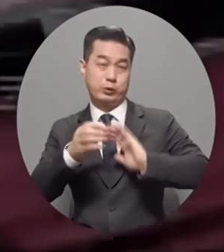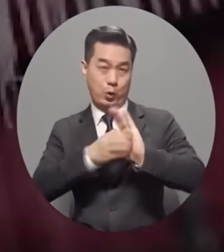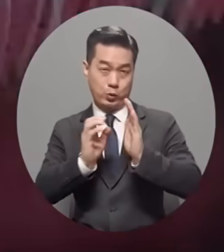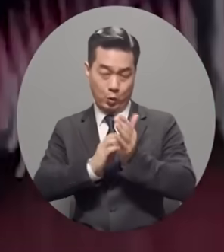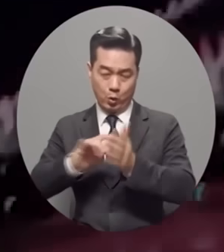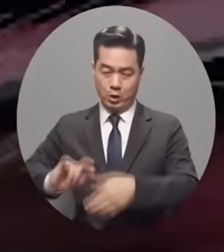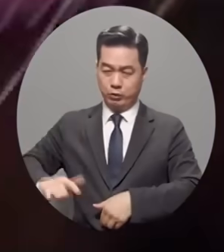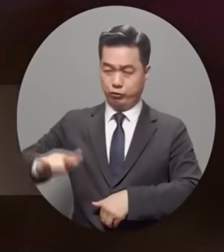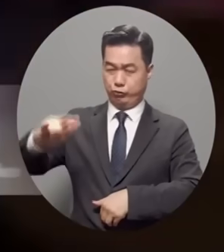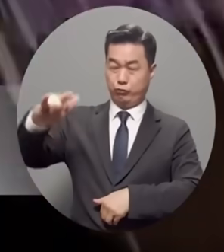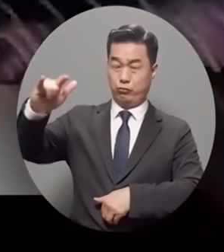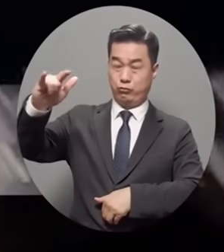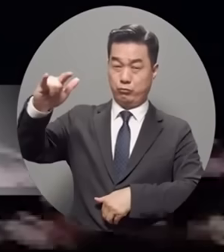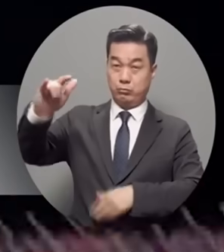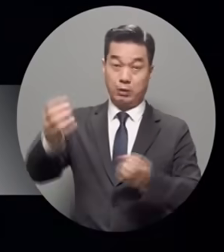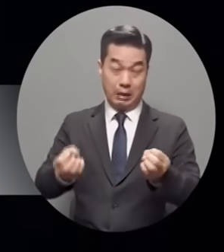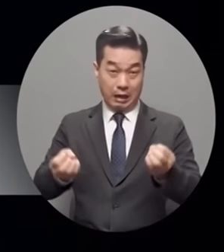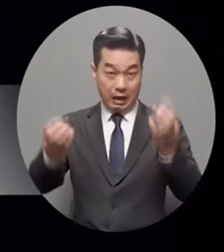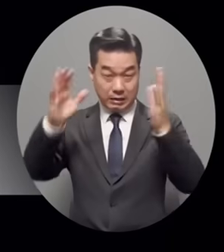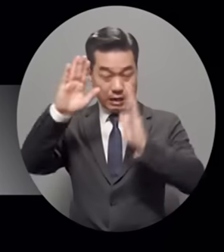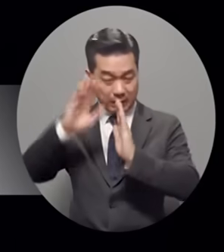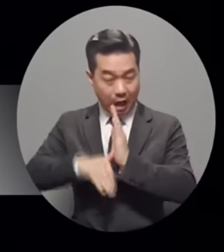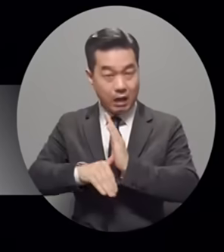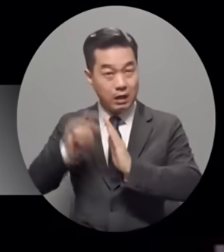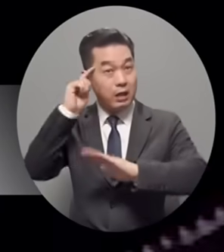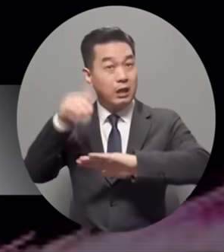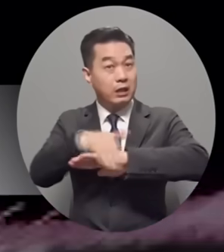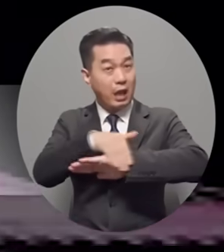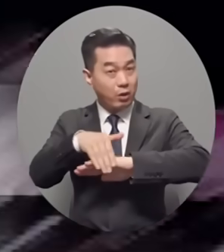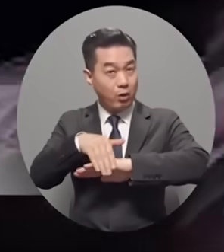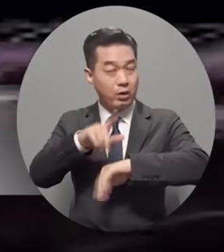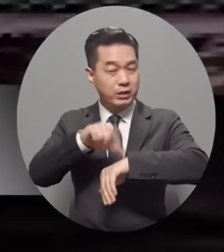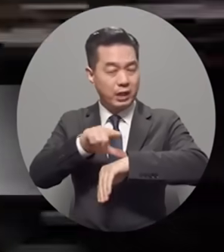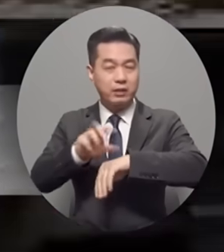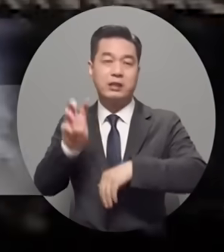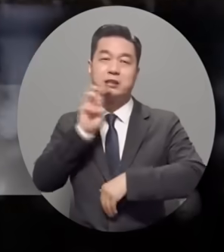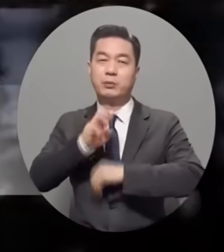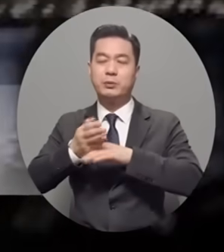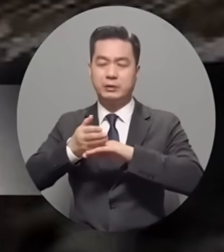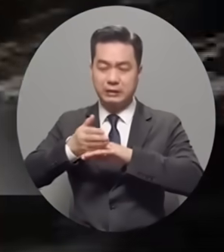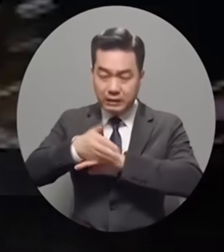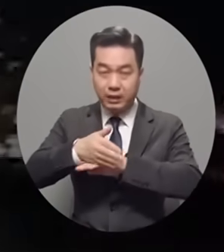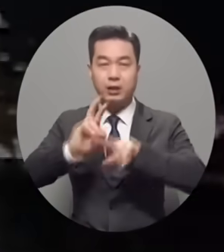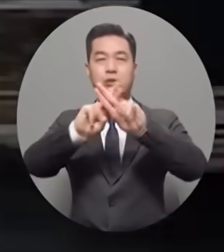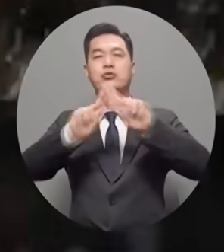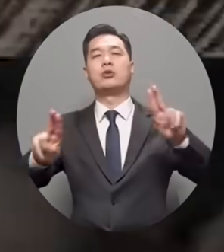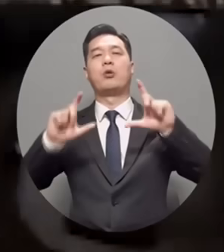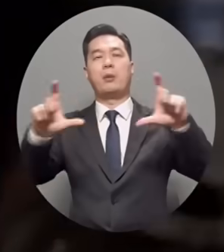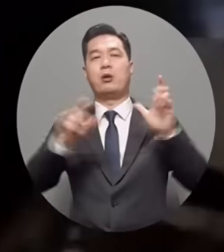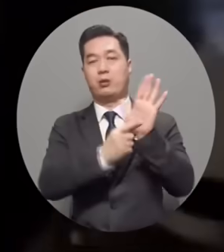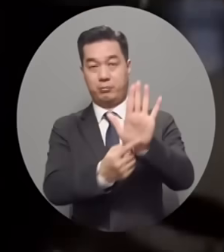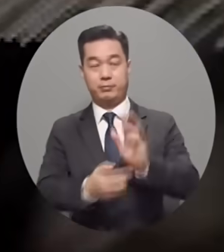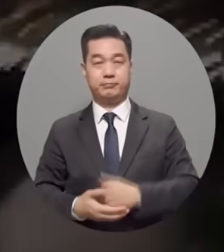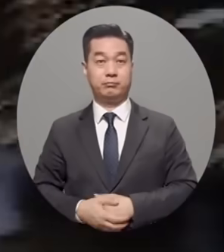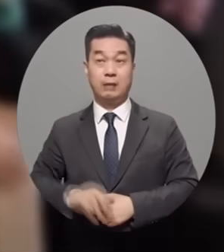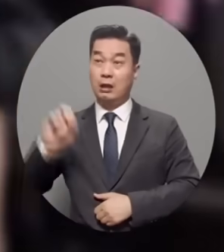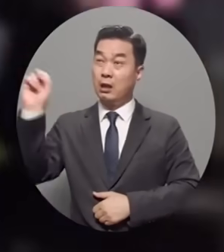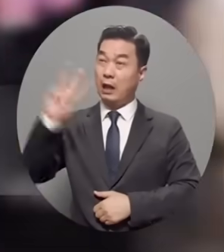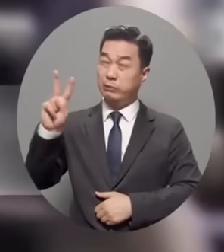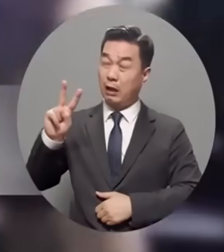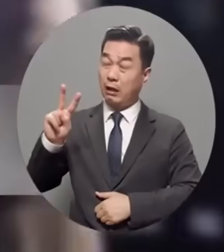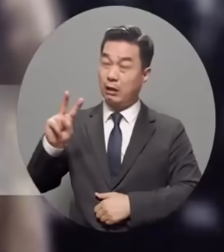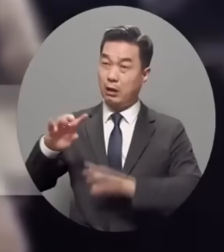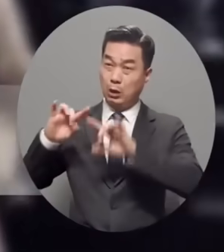드론쇼가 행사 당일, 그것도 예정 시간보다 무려 30분이나 지나 취소됐습니다. 갑작스런 통신